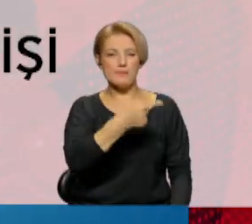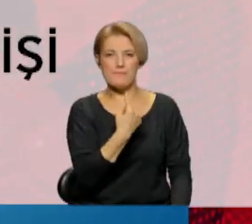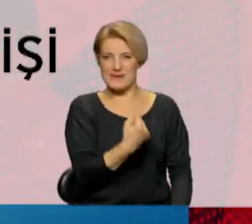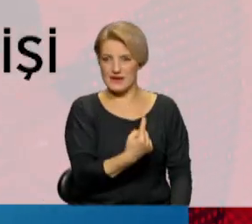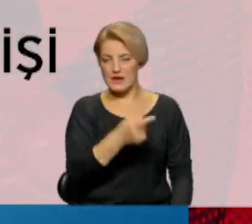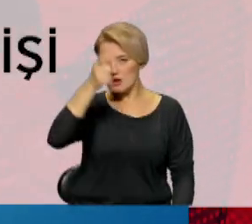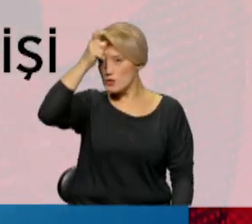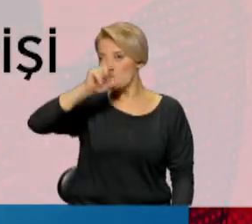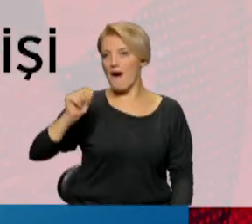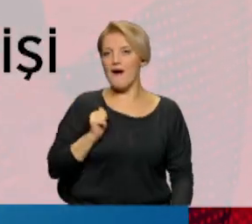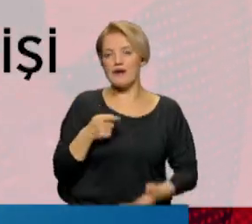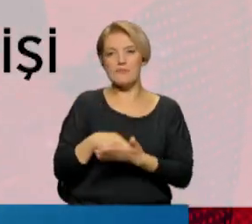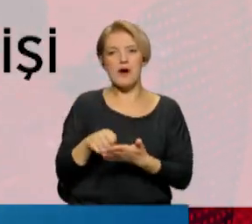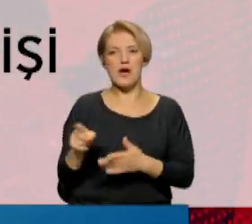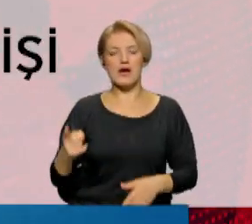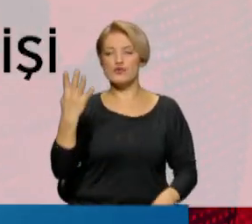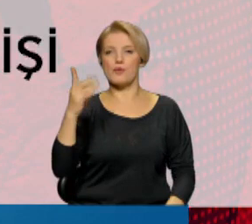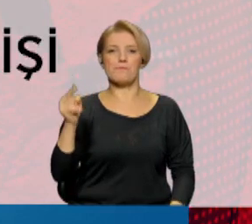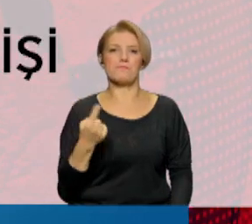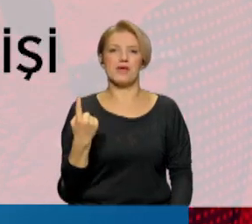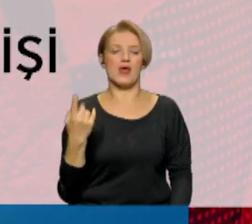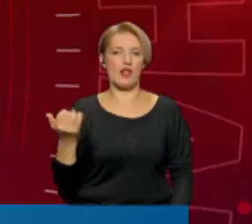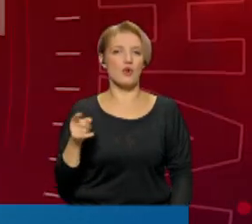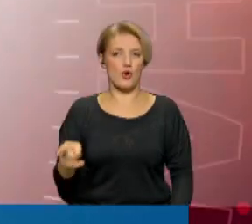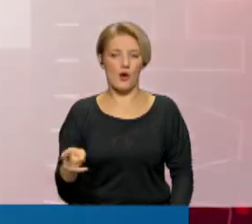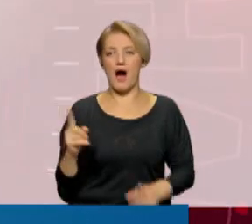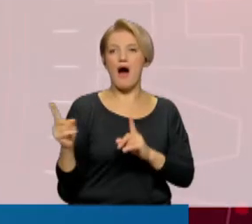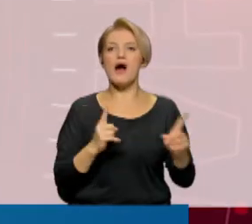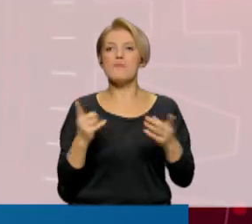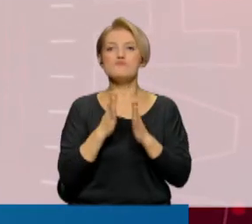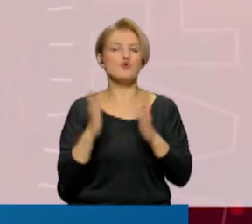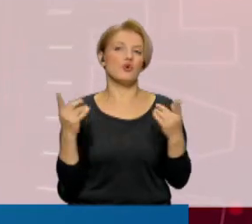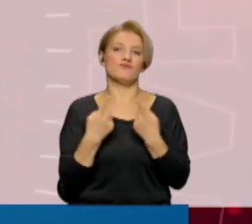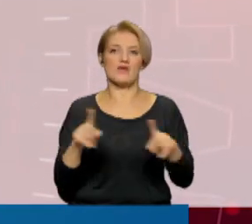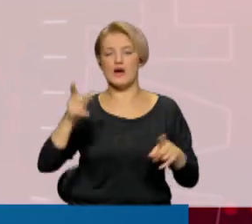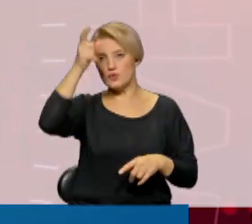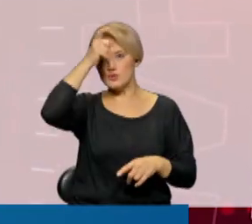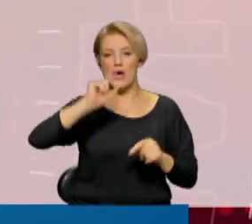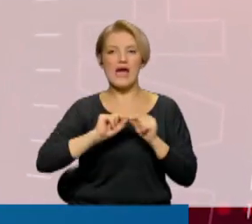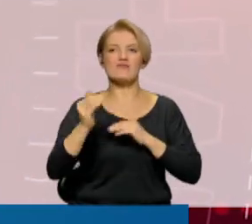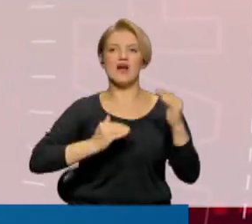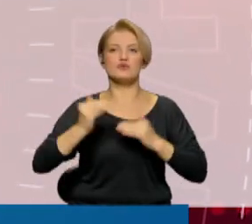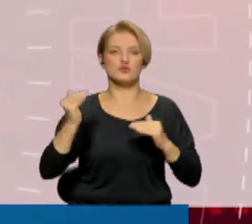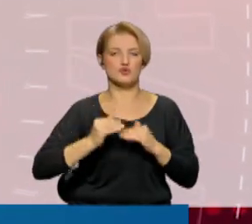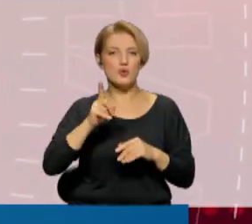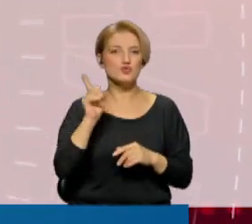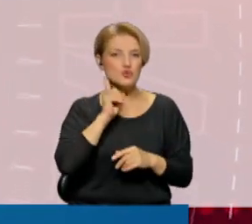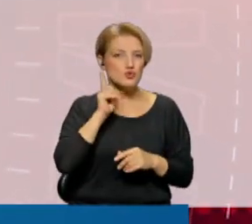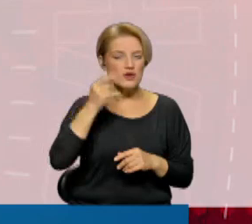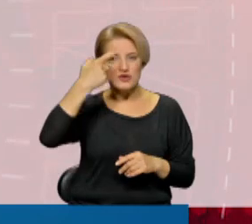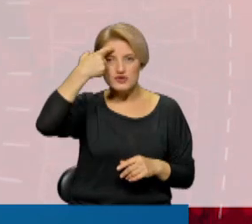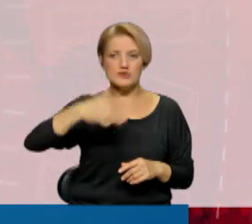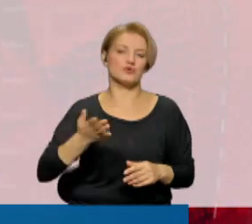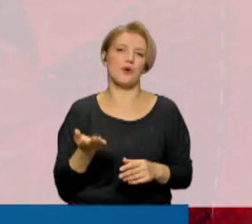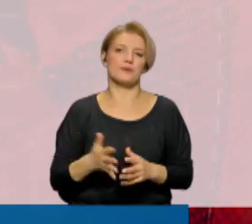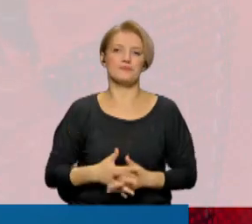aldığını, Türkiye'deki asgari ücretli maaşının 4'te 1'iyle alabiliyor. Aradaki bu büyük farkı Türkiye'deki enflasyon rakamlarını duyunca